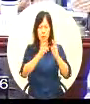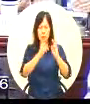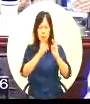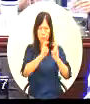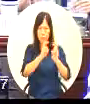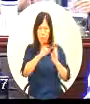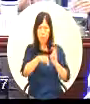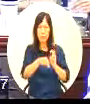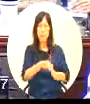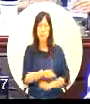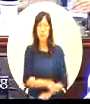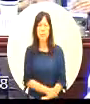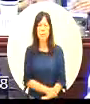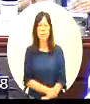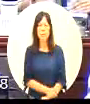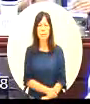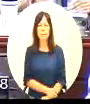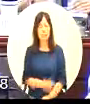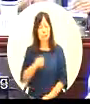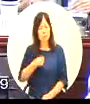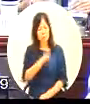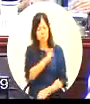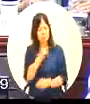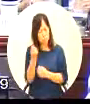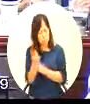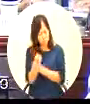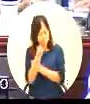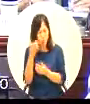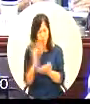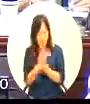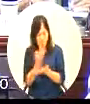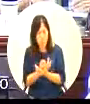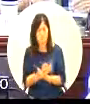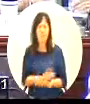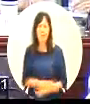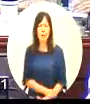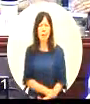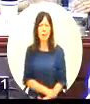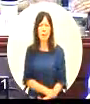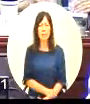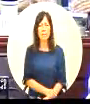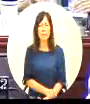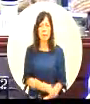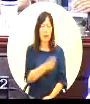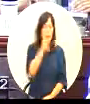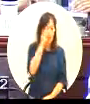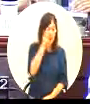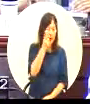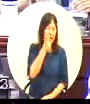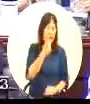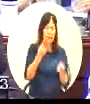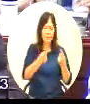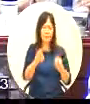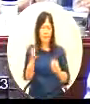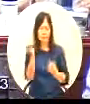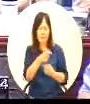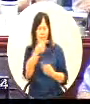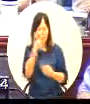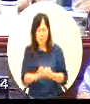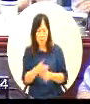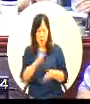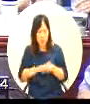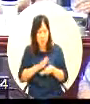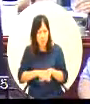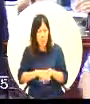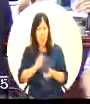哦，是不是我们不够努力，啊，或者是，欸，会比台南慢，啊，这个还差很远，啊，这个